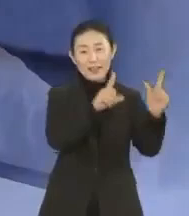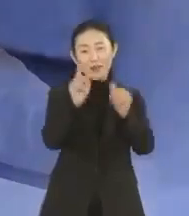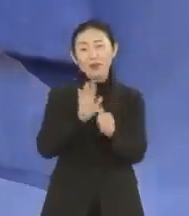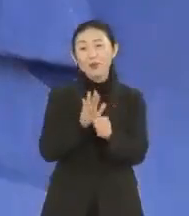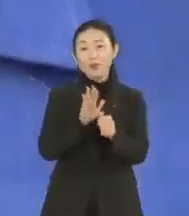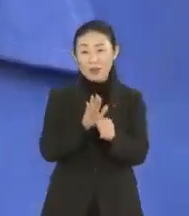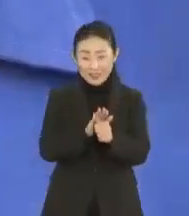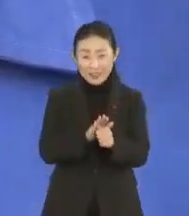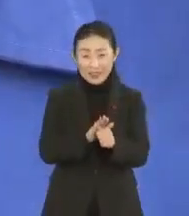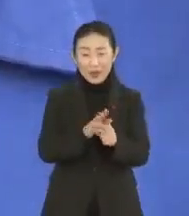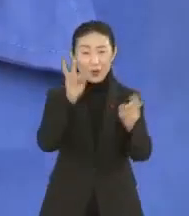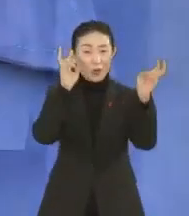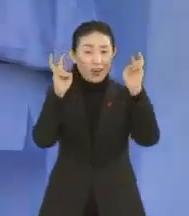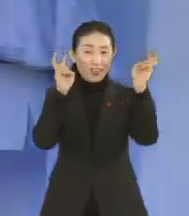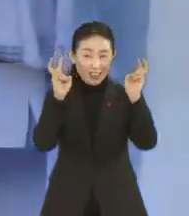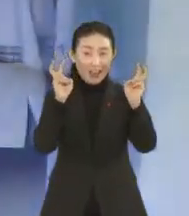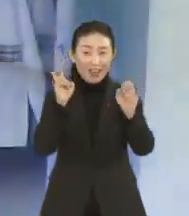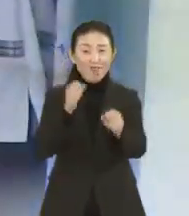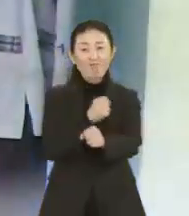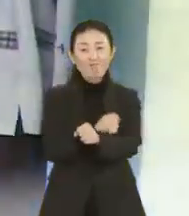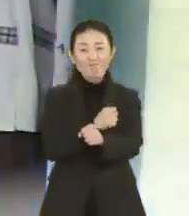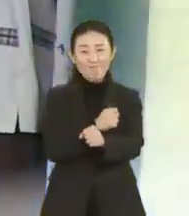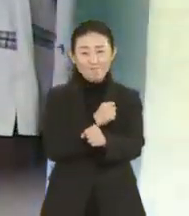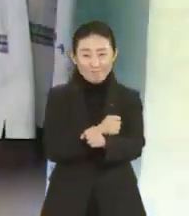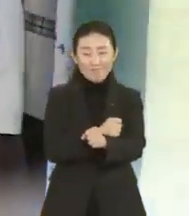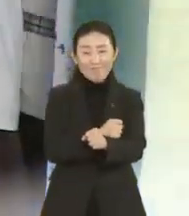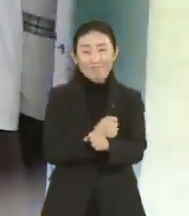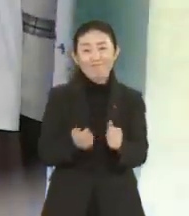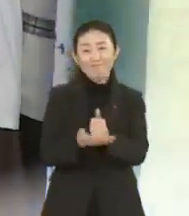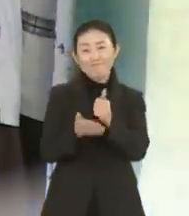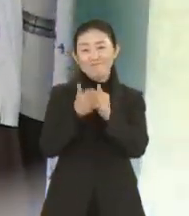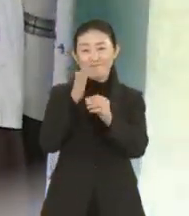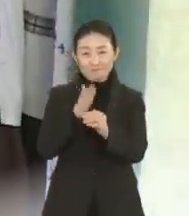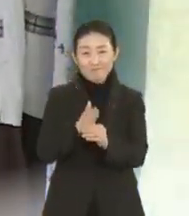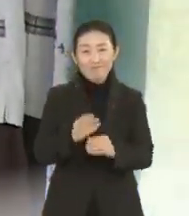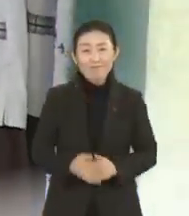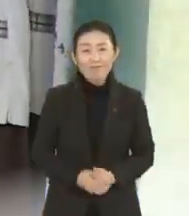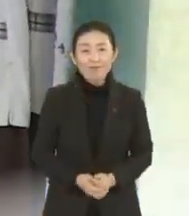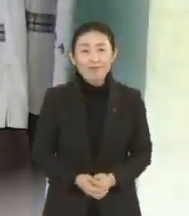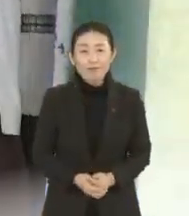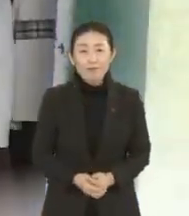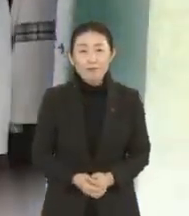기업의 공헌 활동이 호평을 받고 있습니다. TJB 강진원입니다.